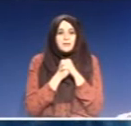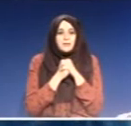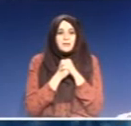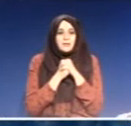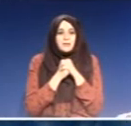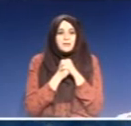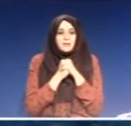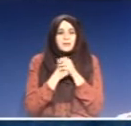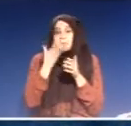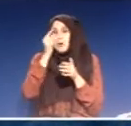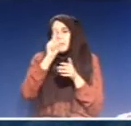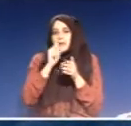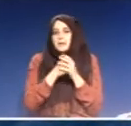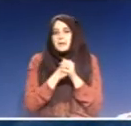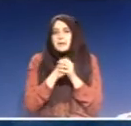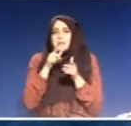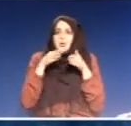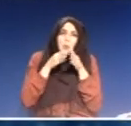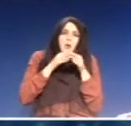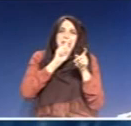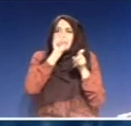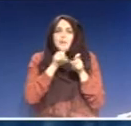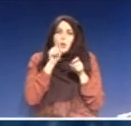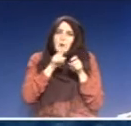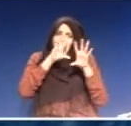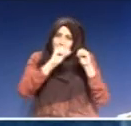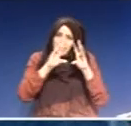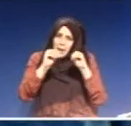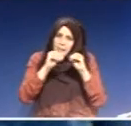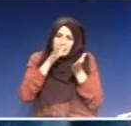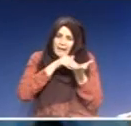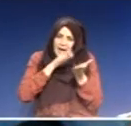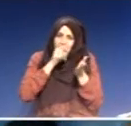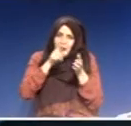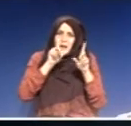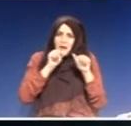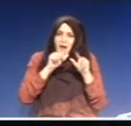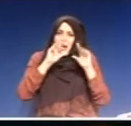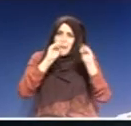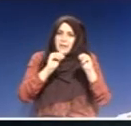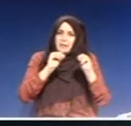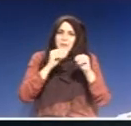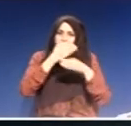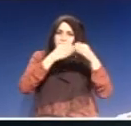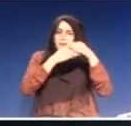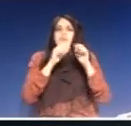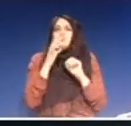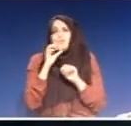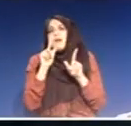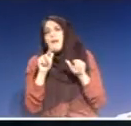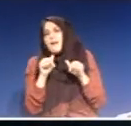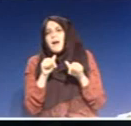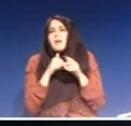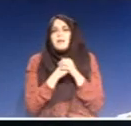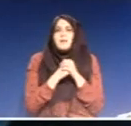اوربانيزي. وفيه سكنة؟ كاين بناية قديمة. بنايه تاعهم قديمه قديمه يعني